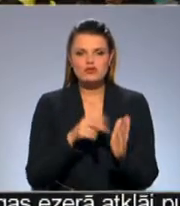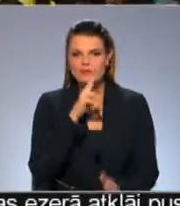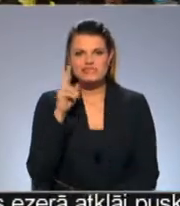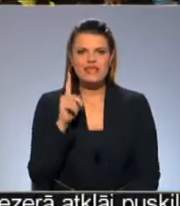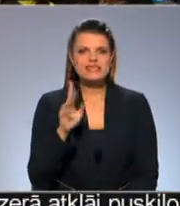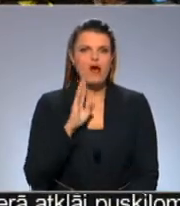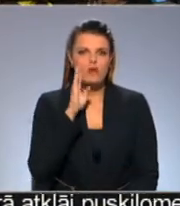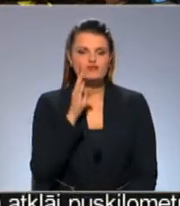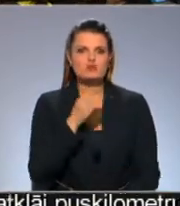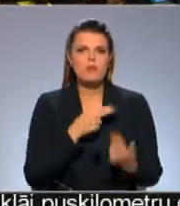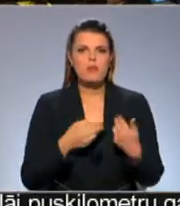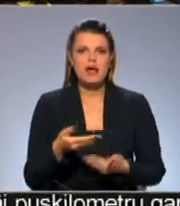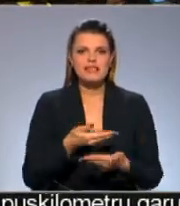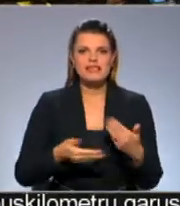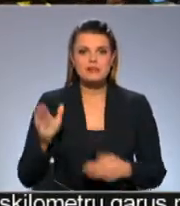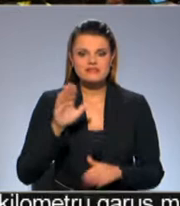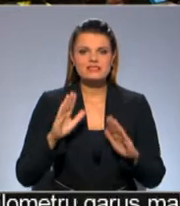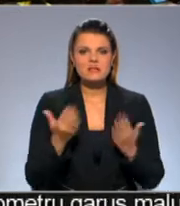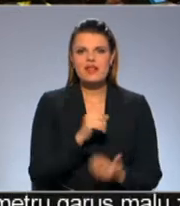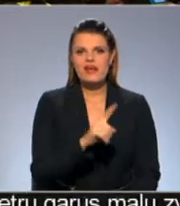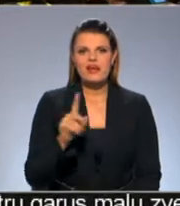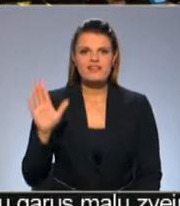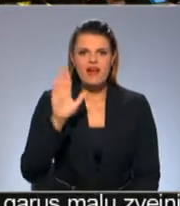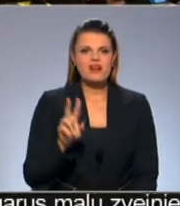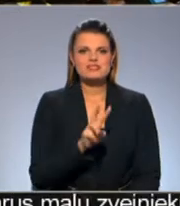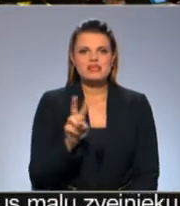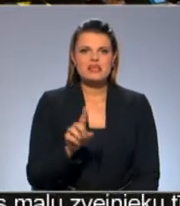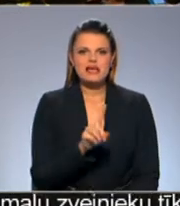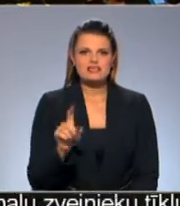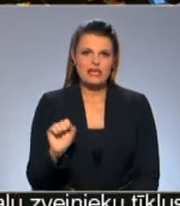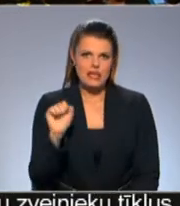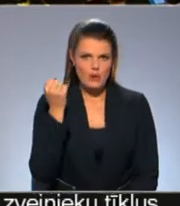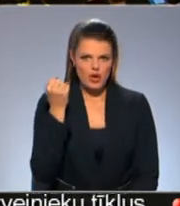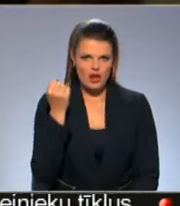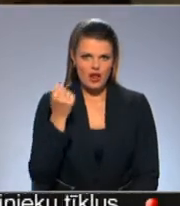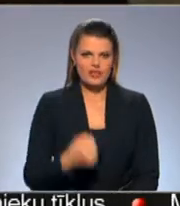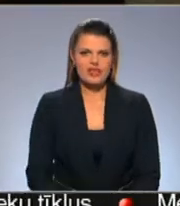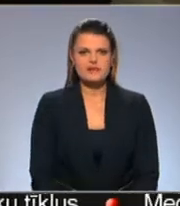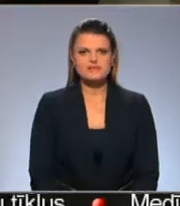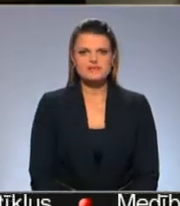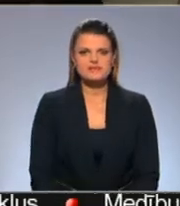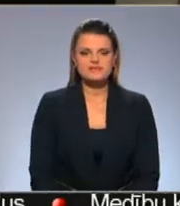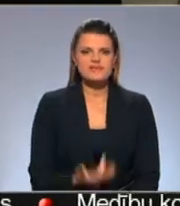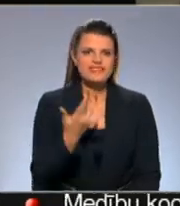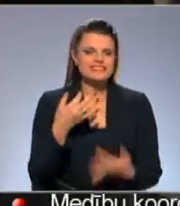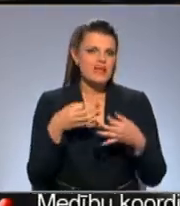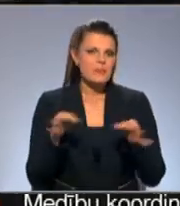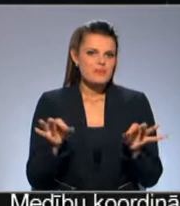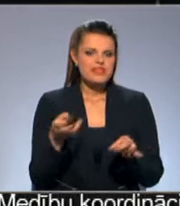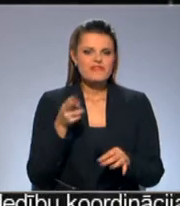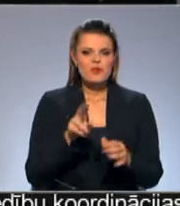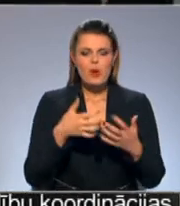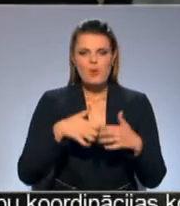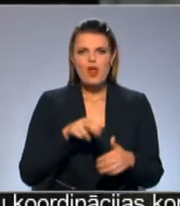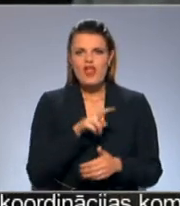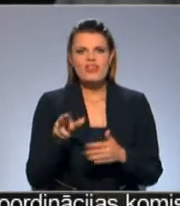partnerības valstīs, bet ikvienā valstī, kas mēro demokrātijas ceļu. Cik brīvi un politiski